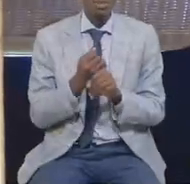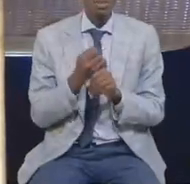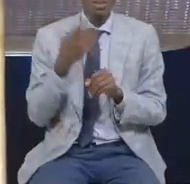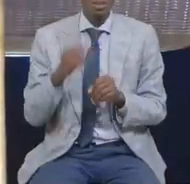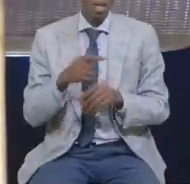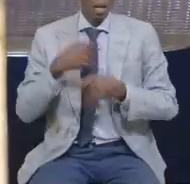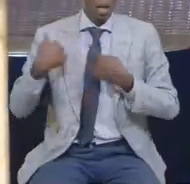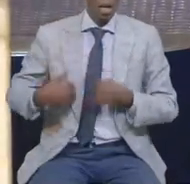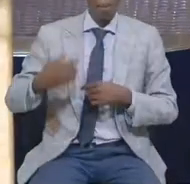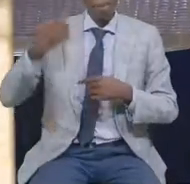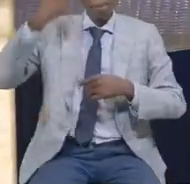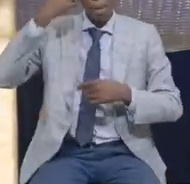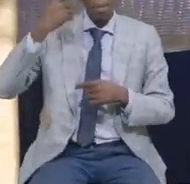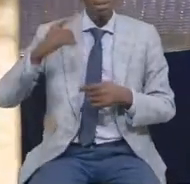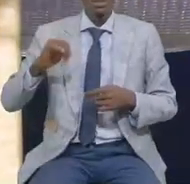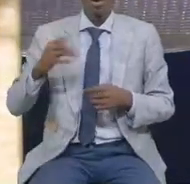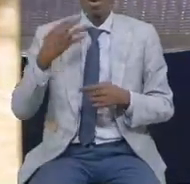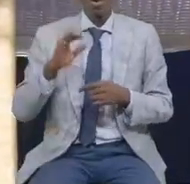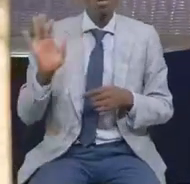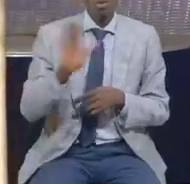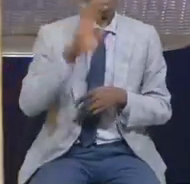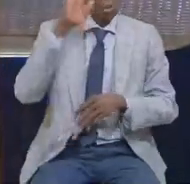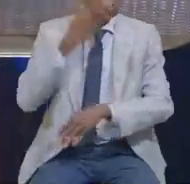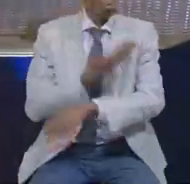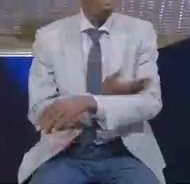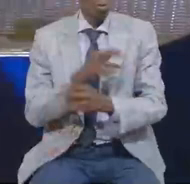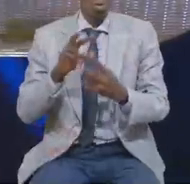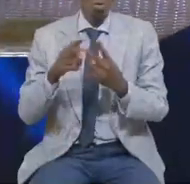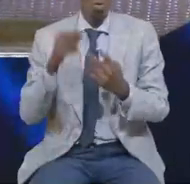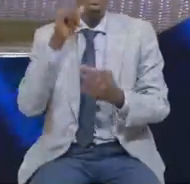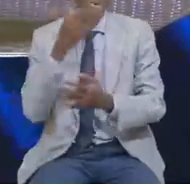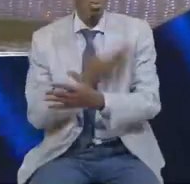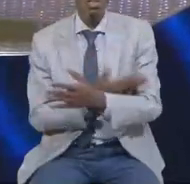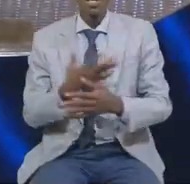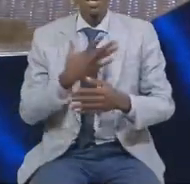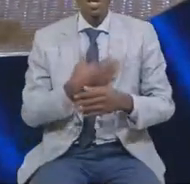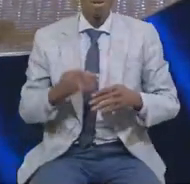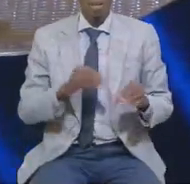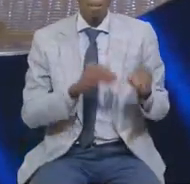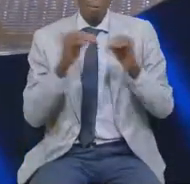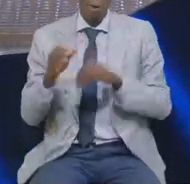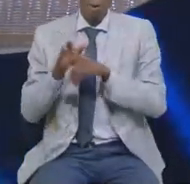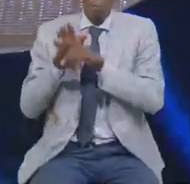lorsqu'ils gagnent le cœur de leur fils, de leur fille, et